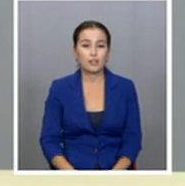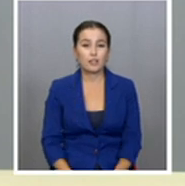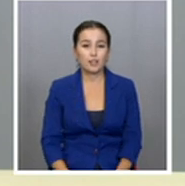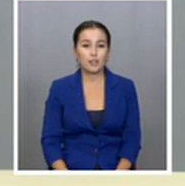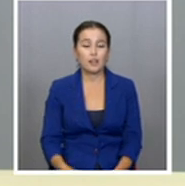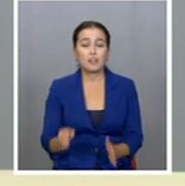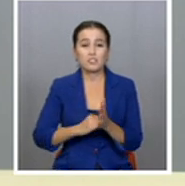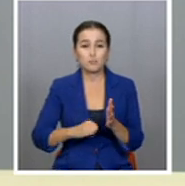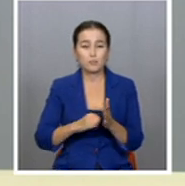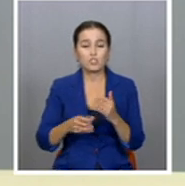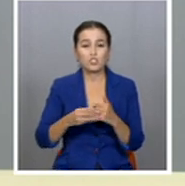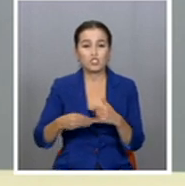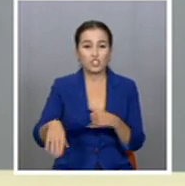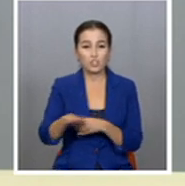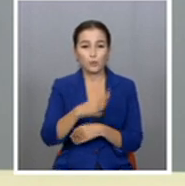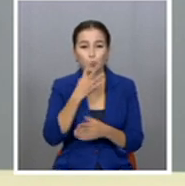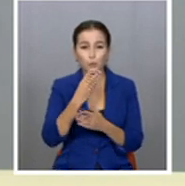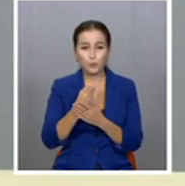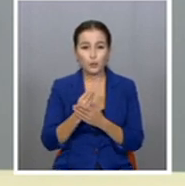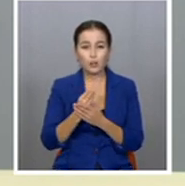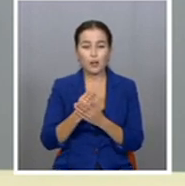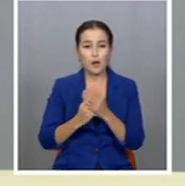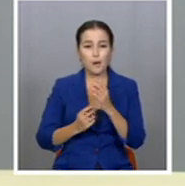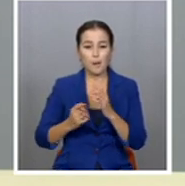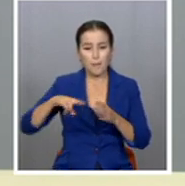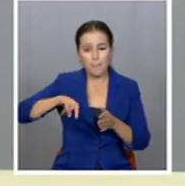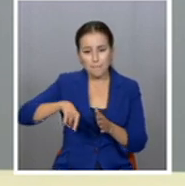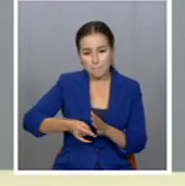жер өзінің қазба байлықтарымен қоса